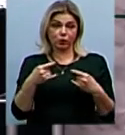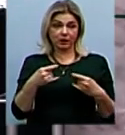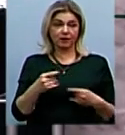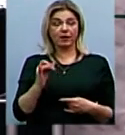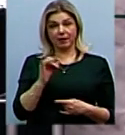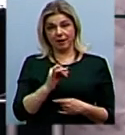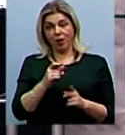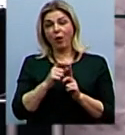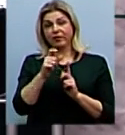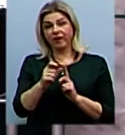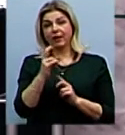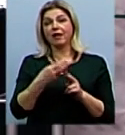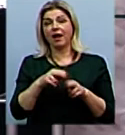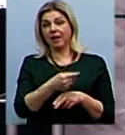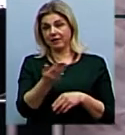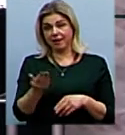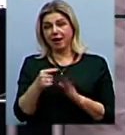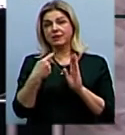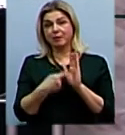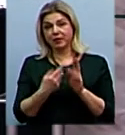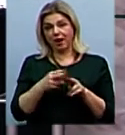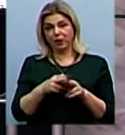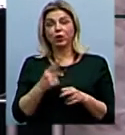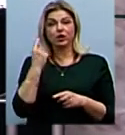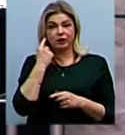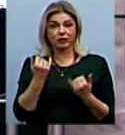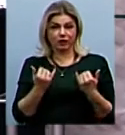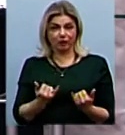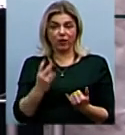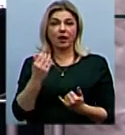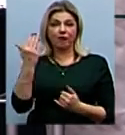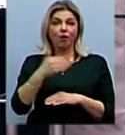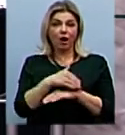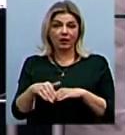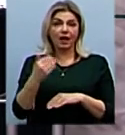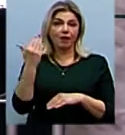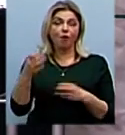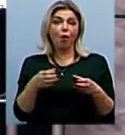і відповісти на ті запитання, котрі прозвучали сьогодні на його адресу, на адресу всієї його